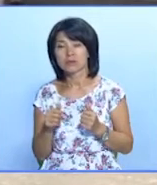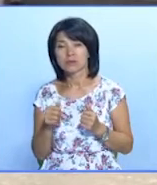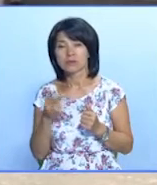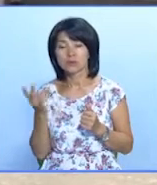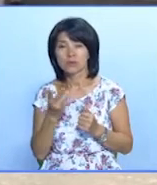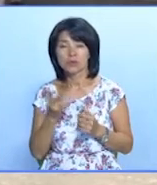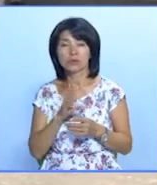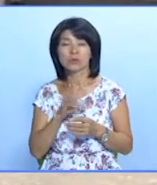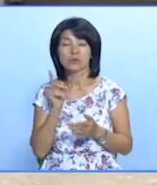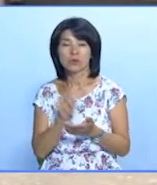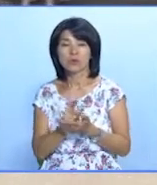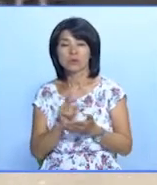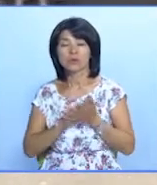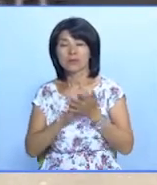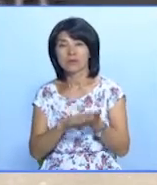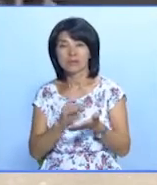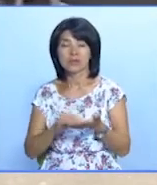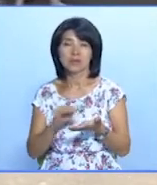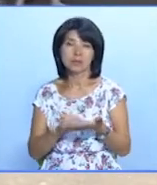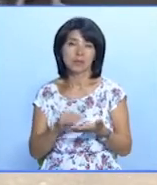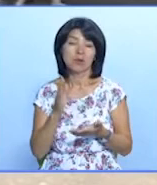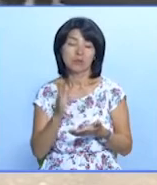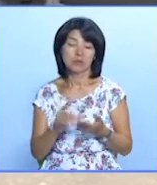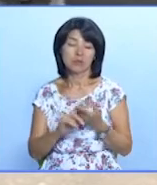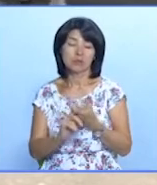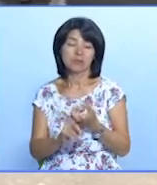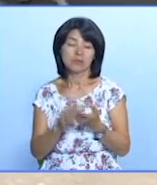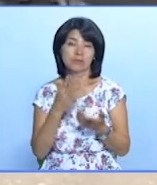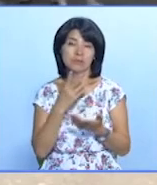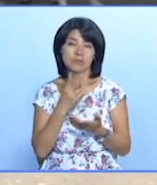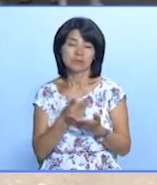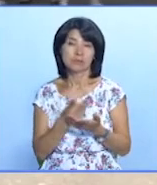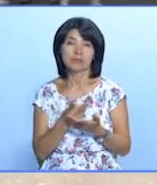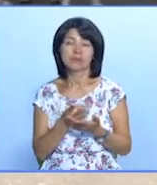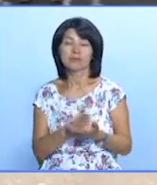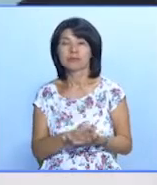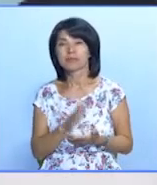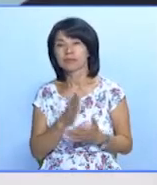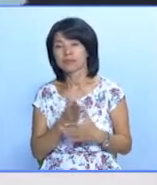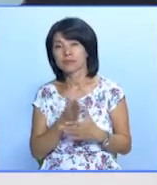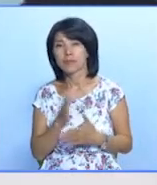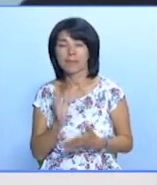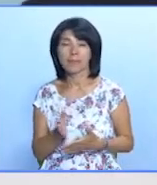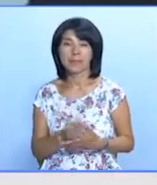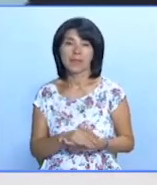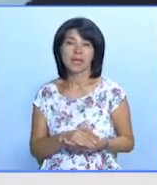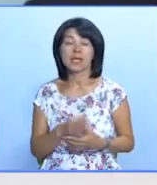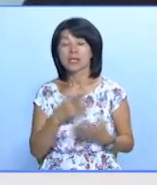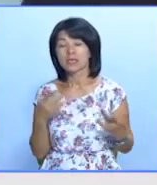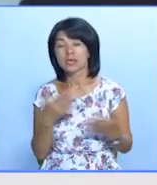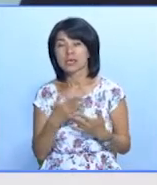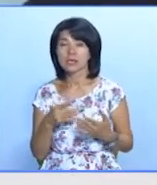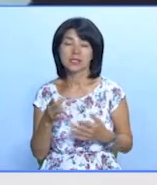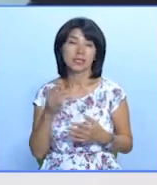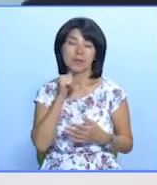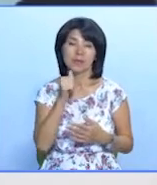көлемде өтінім жазады, сол өтінімдерге байланысты сәйкес қамтамасыз етіледі. Кейбір дәріханалардағы препараттарда